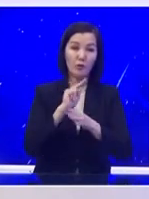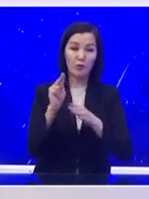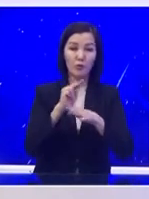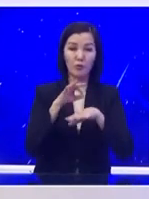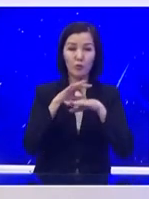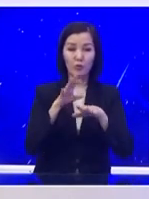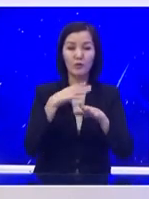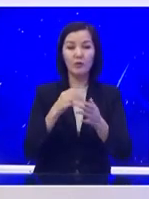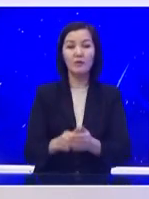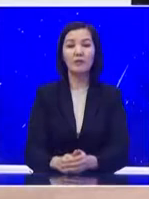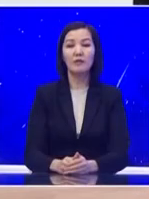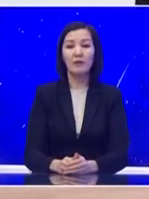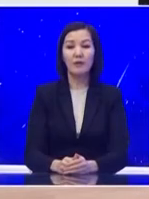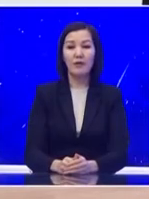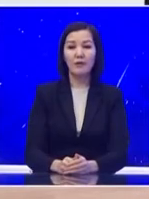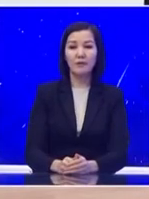өткізді.